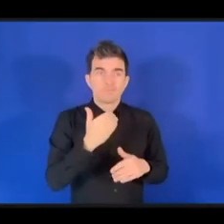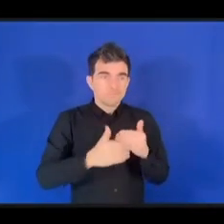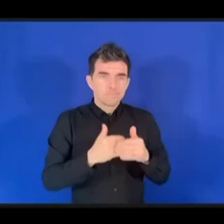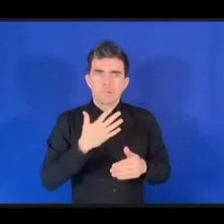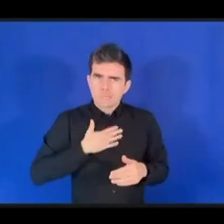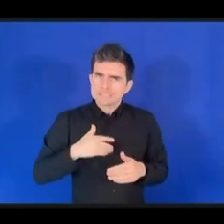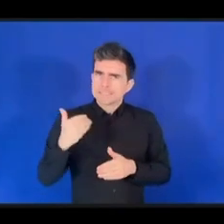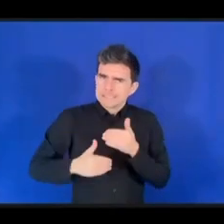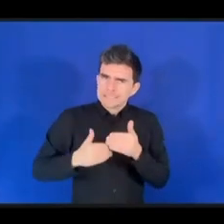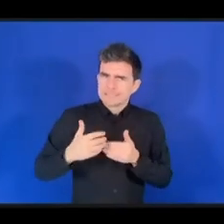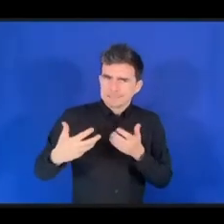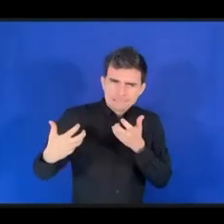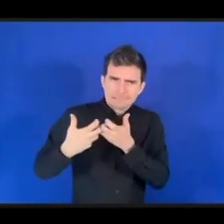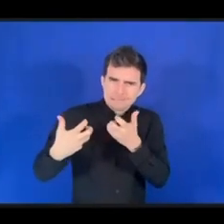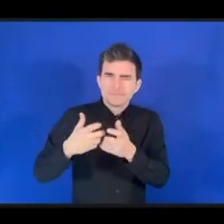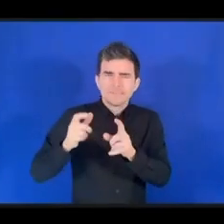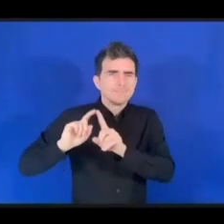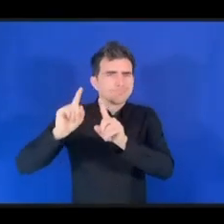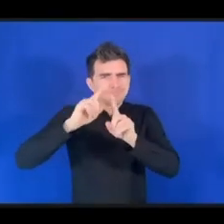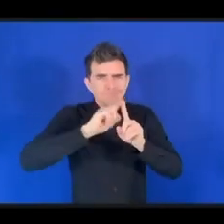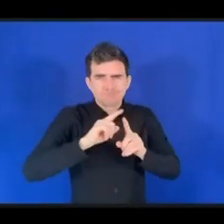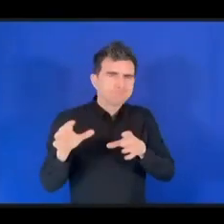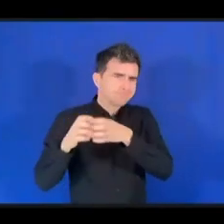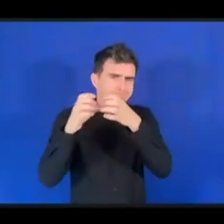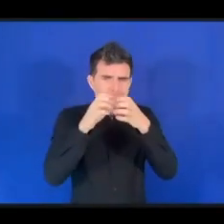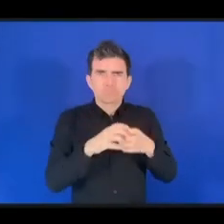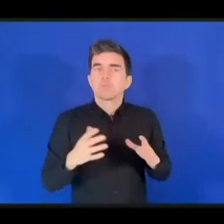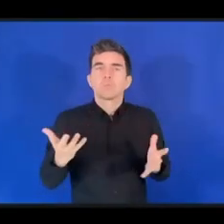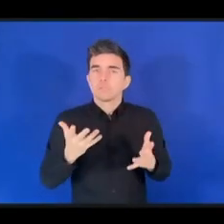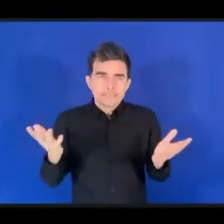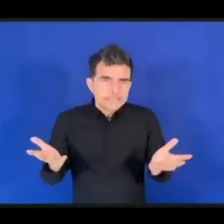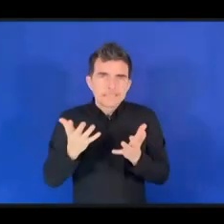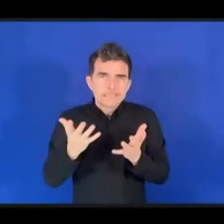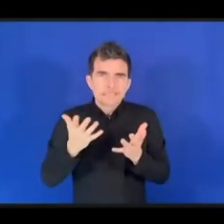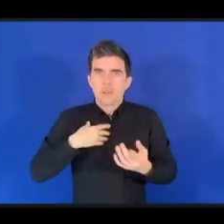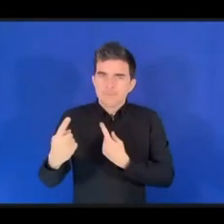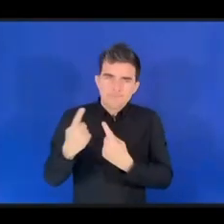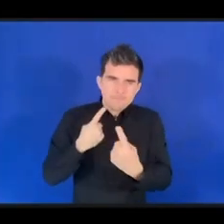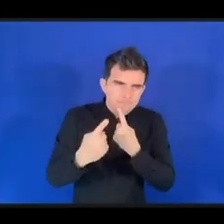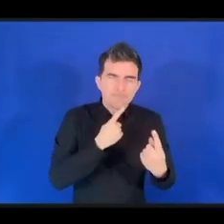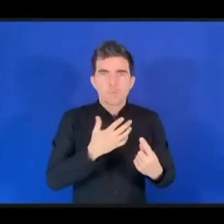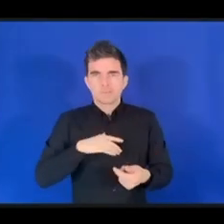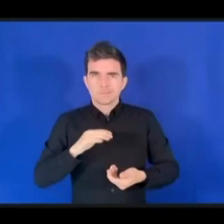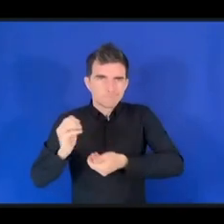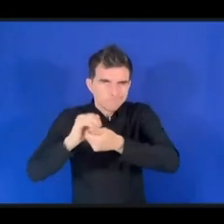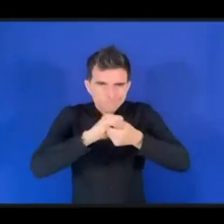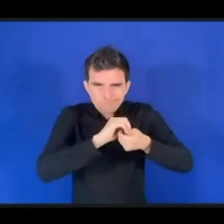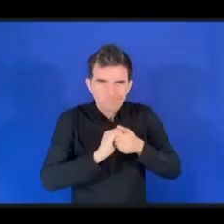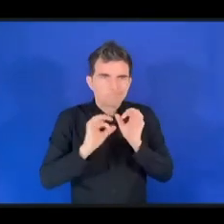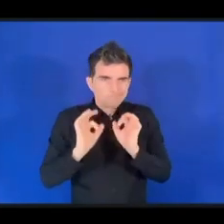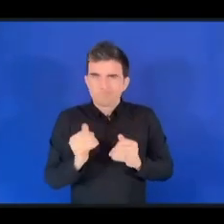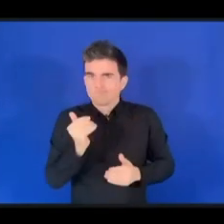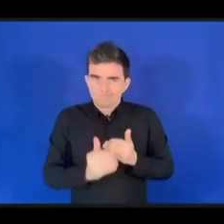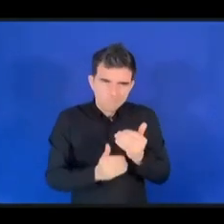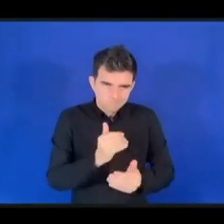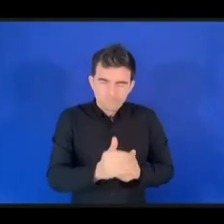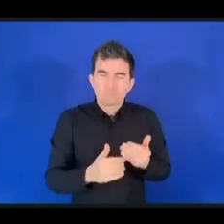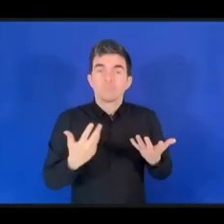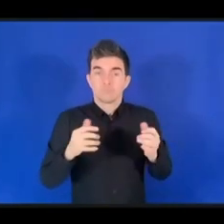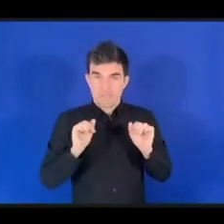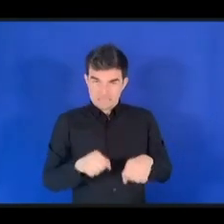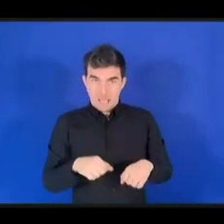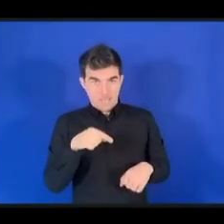التقني يتقاسم الافكار مع بقيه الاطراف المعنيه